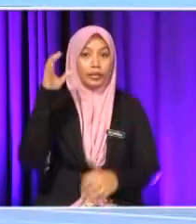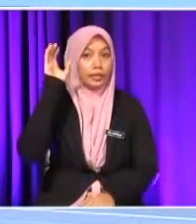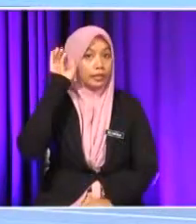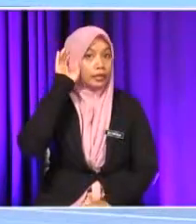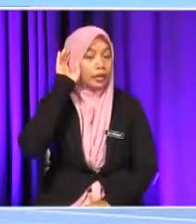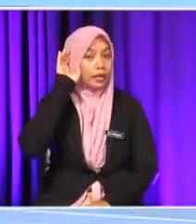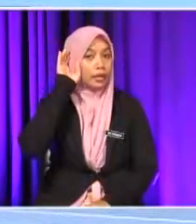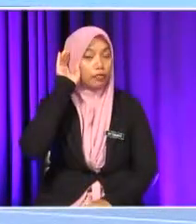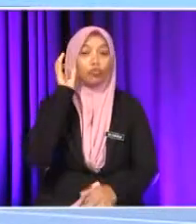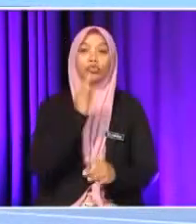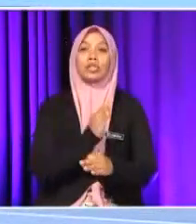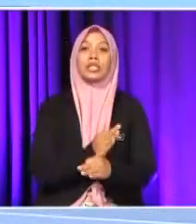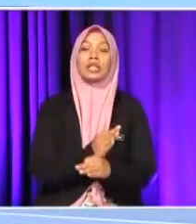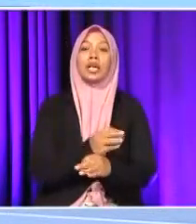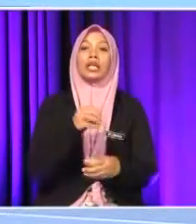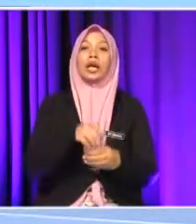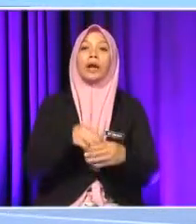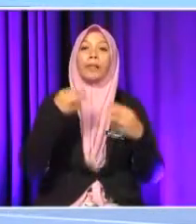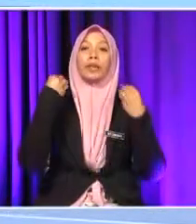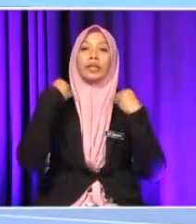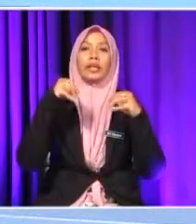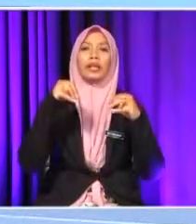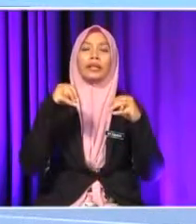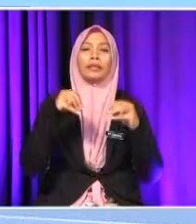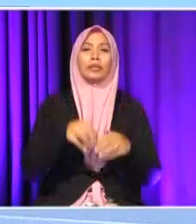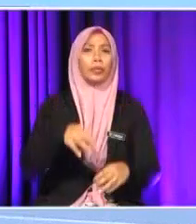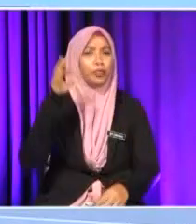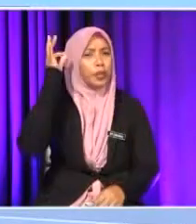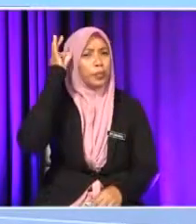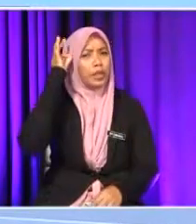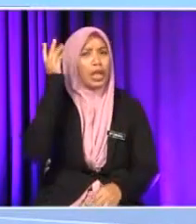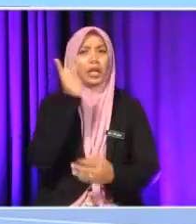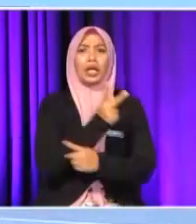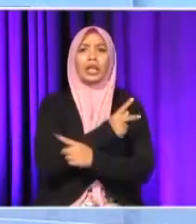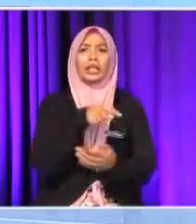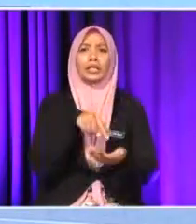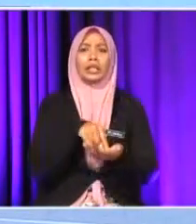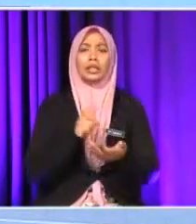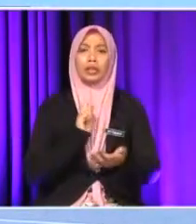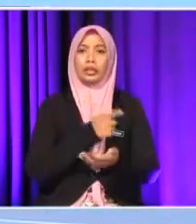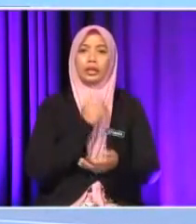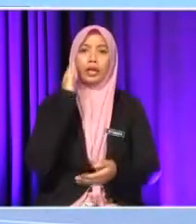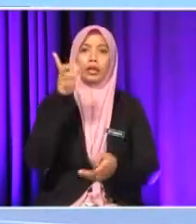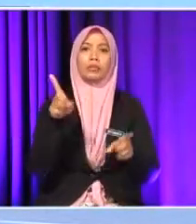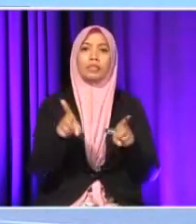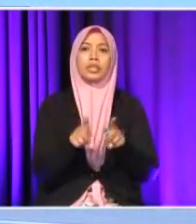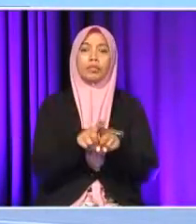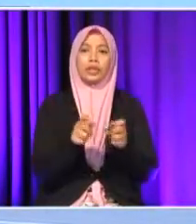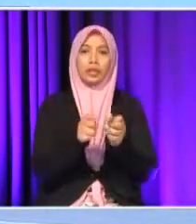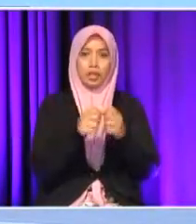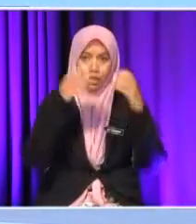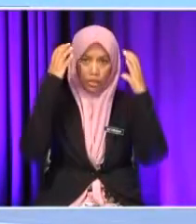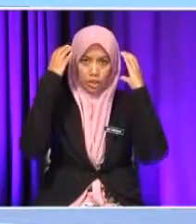"Alah, fungsi dalam perniagaan ni agak sukarlah nak menghafal." Jangan risau, kerana kali ini kita akan bersama dengan seorang guru yang cukup hebat.